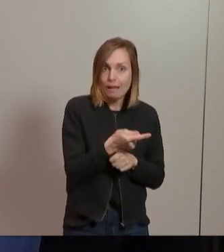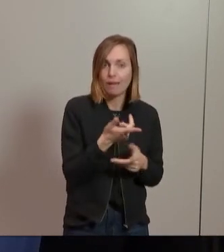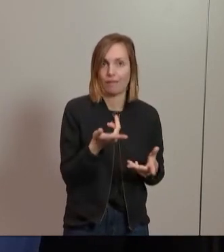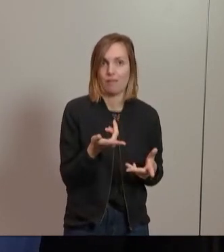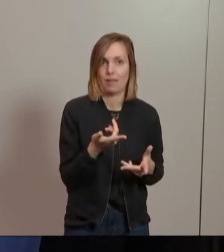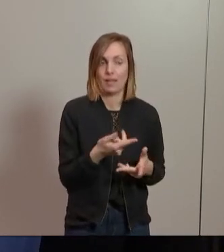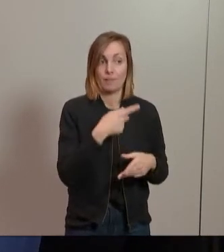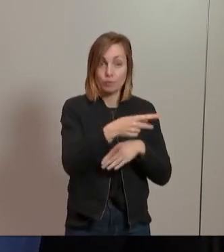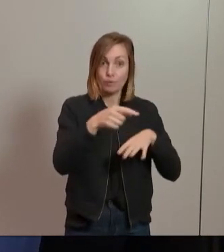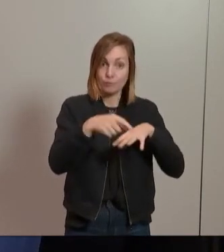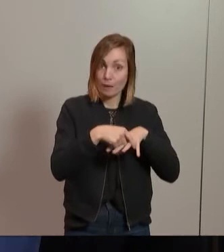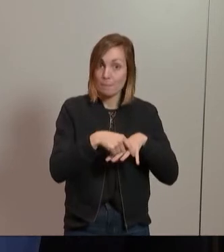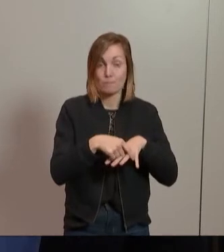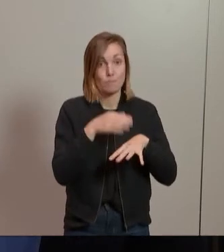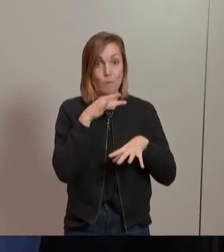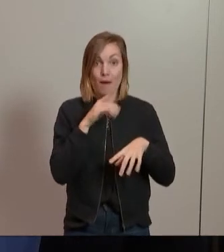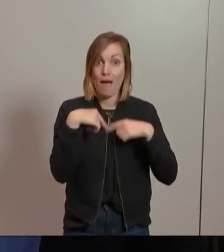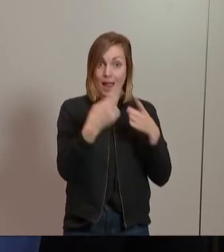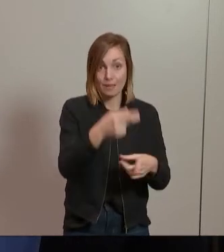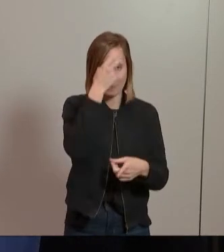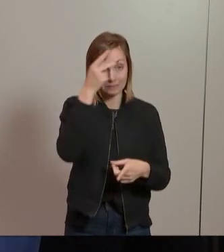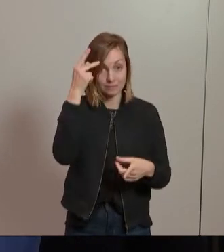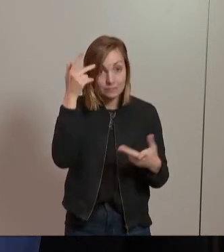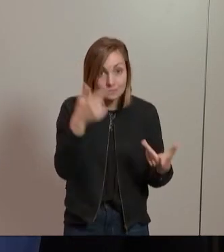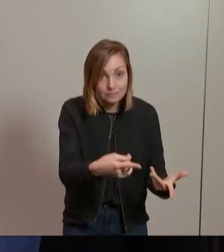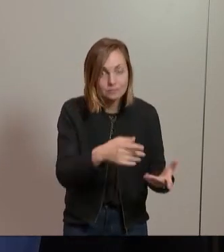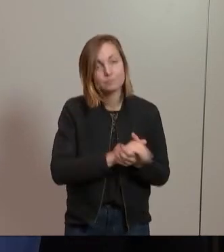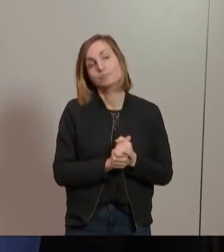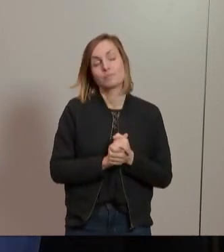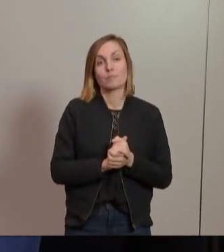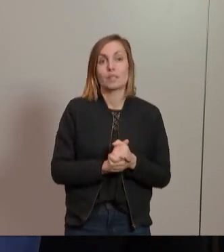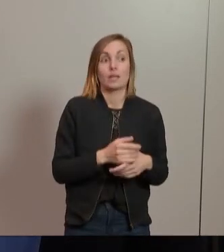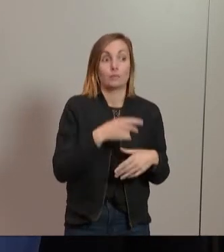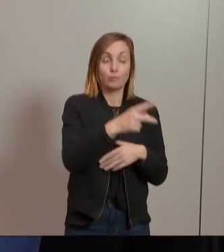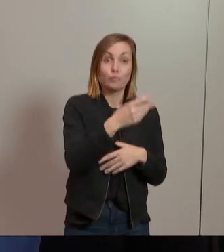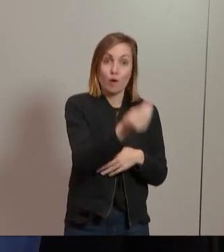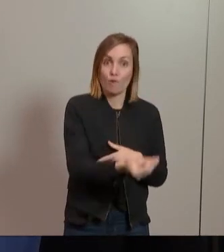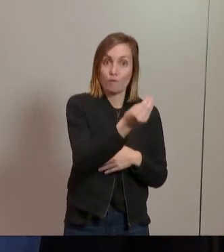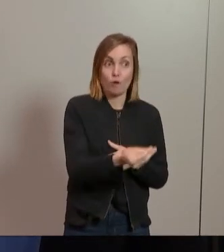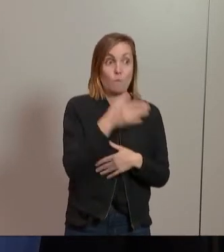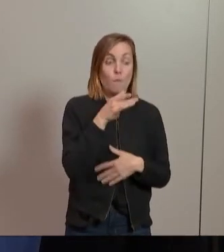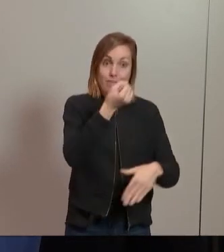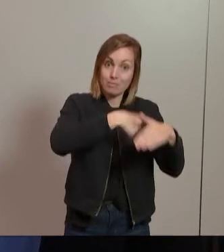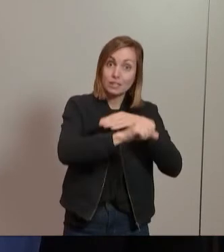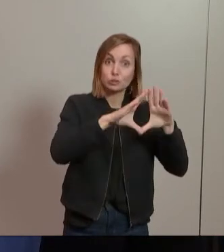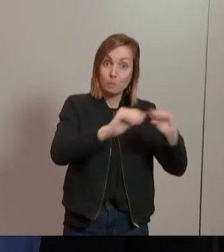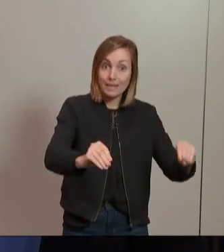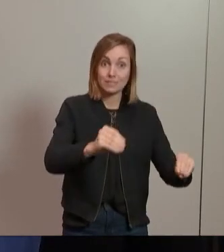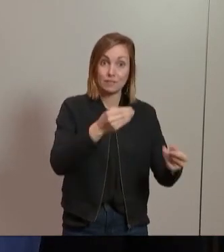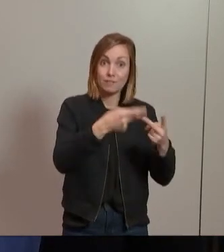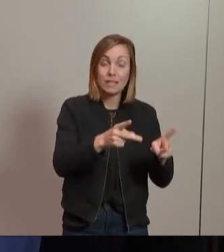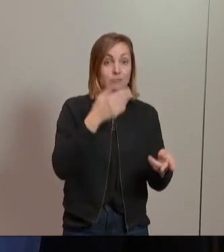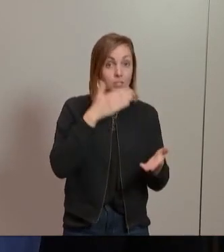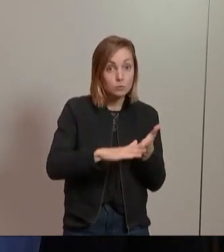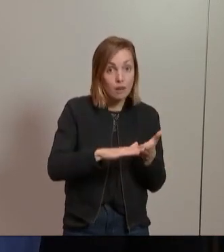l'interdiction à sa femme de se rendre à Jérusalem où vit la famille, l'impossibilité qui est faite à ses enfants de naître à Jérusalem,